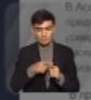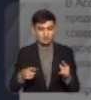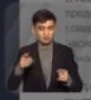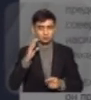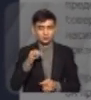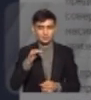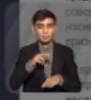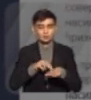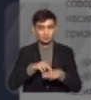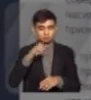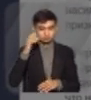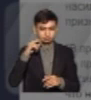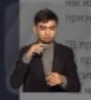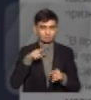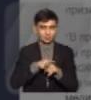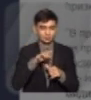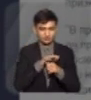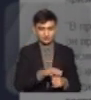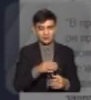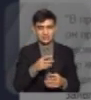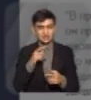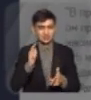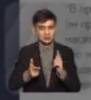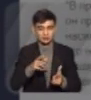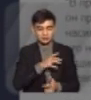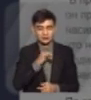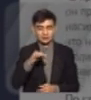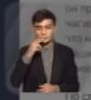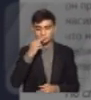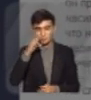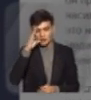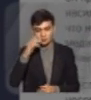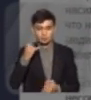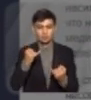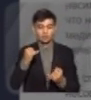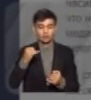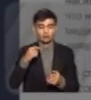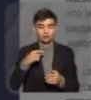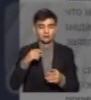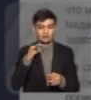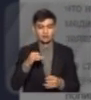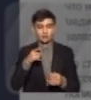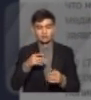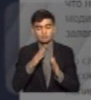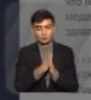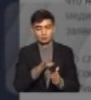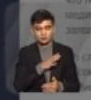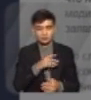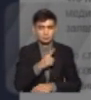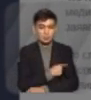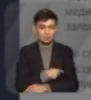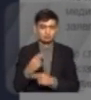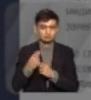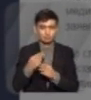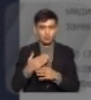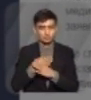насилие полицейских и угрозы были настолько реальными, что несовершеннолетнему стало плохо во время допроса, и он попросил о медицинской